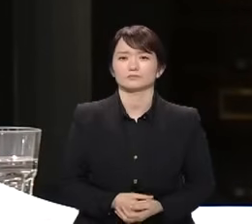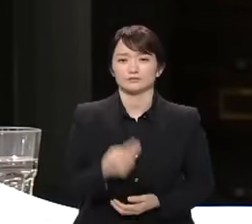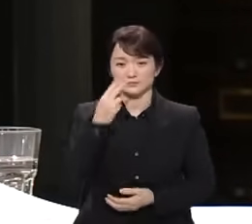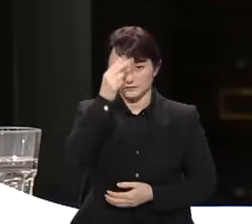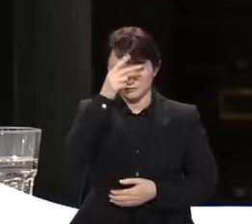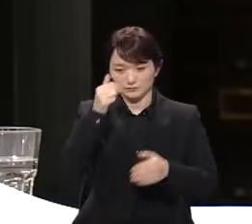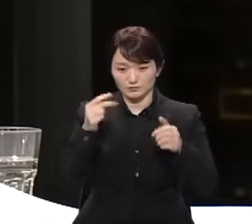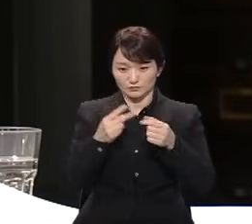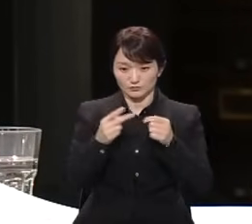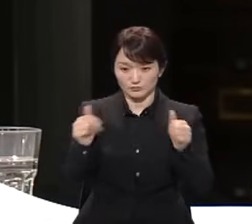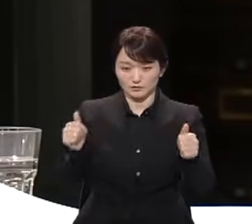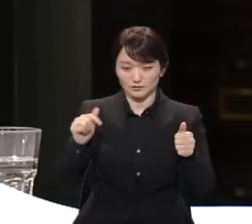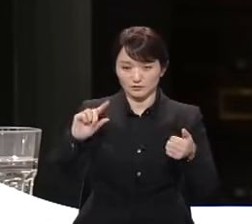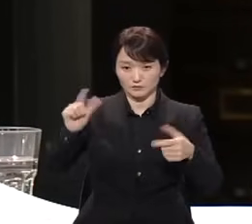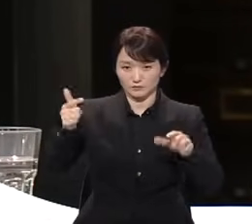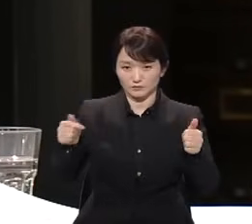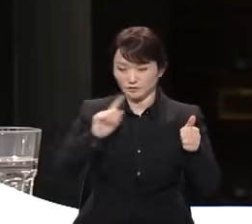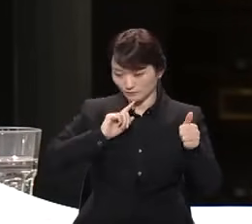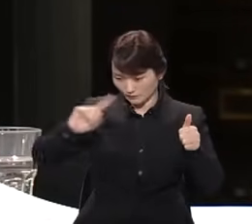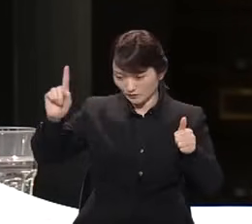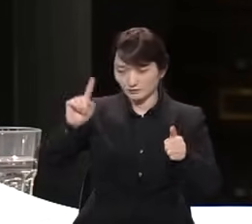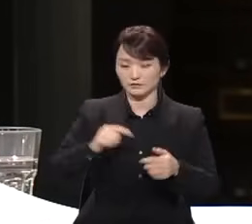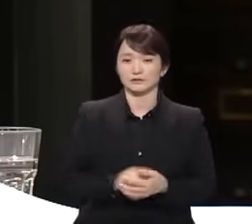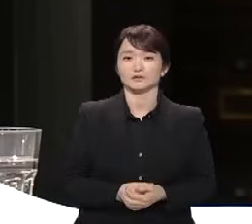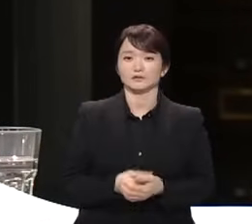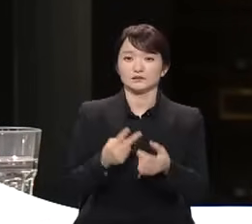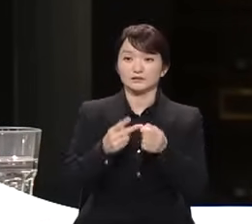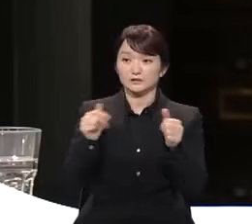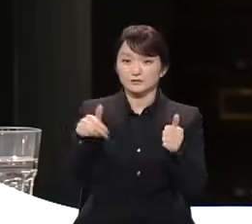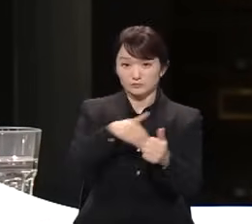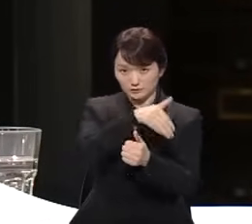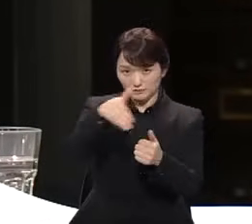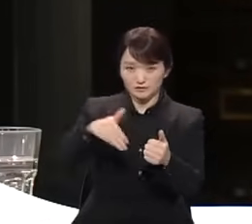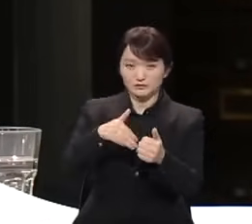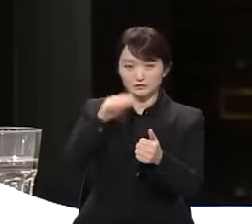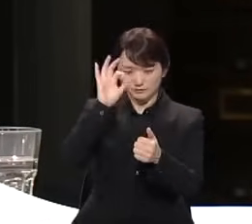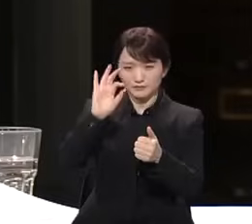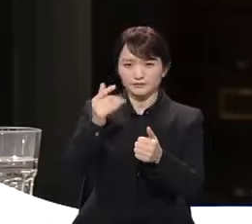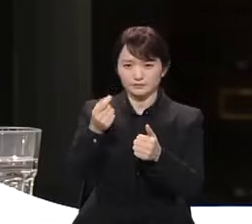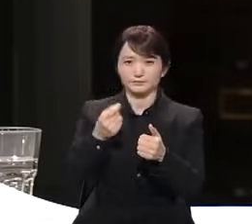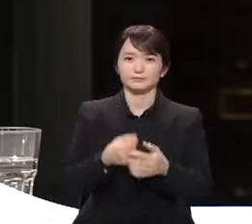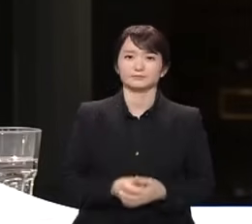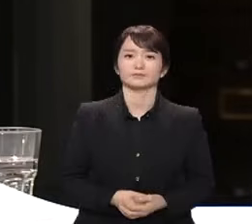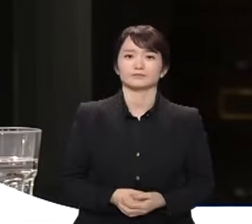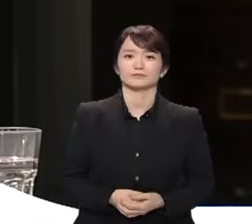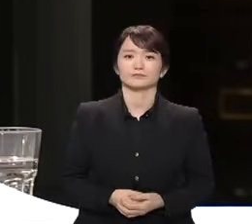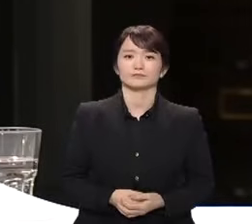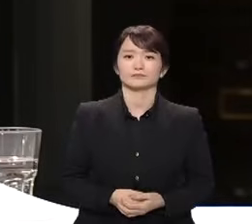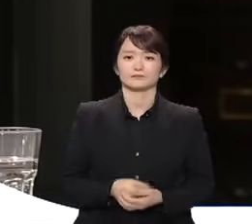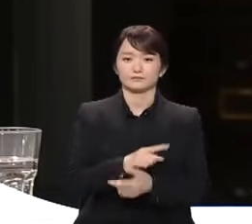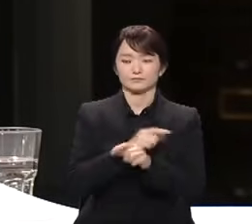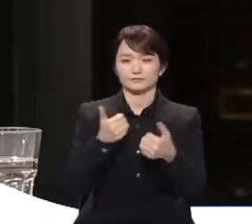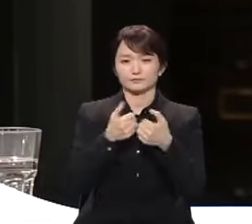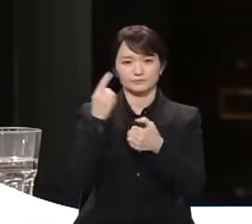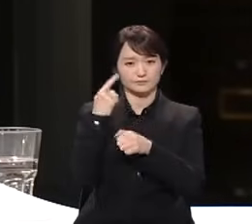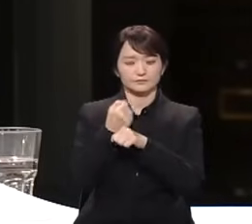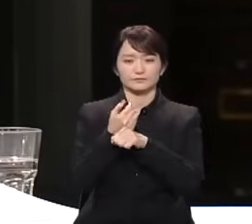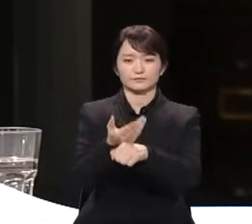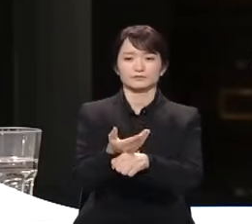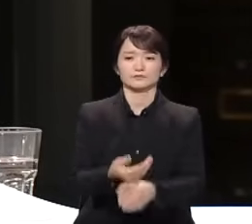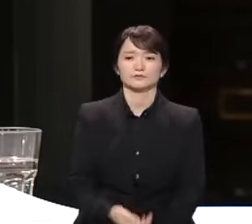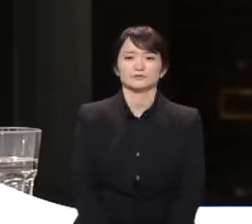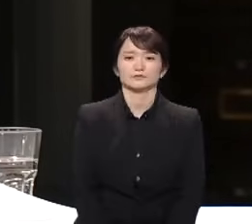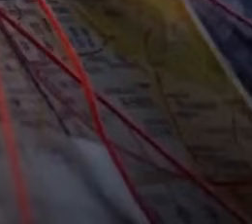검찰이 받아들이지 못하고 2심까지 좀 봐야 되겠네요. 자, 이렇게 정리하고요. 별별 상담소